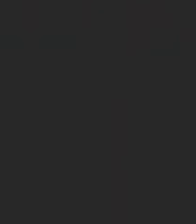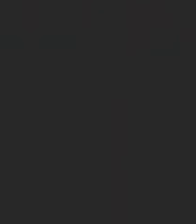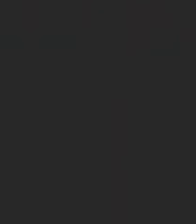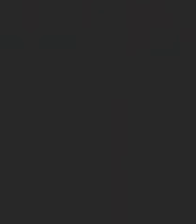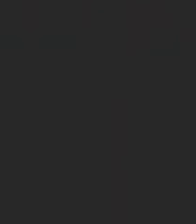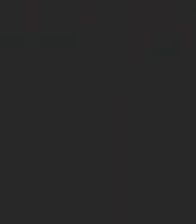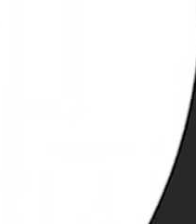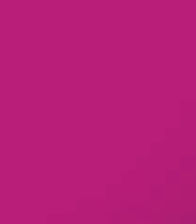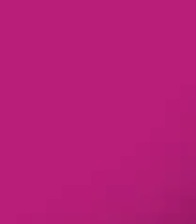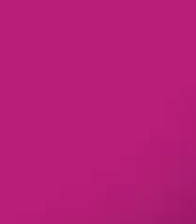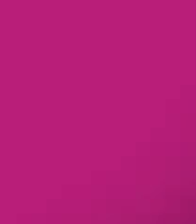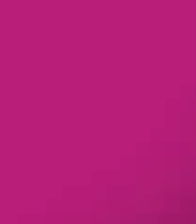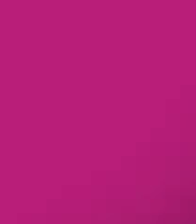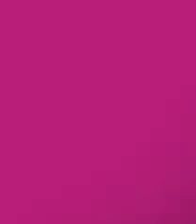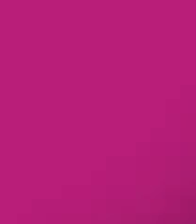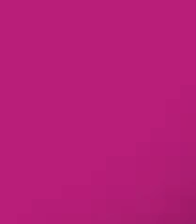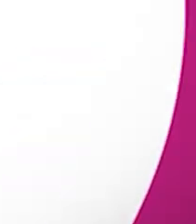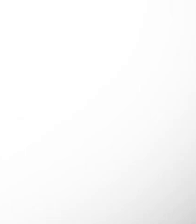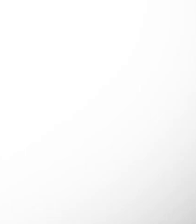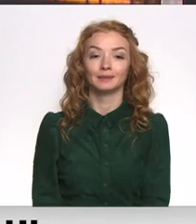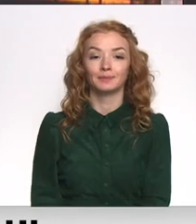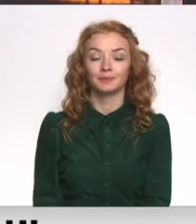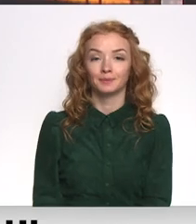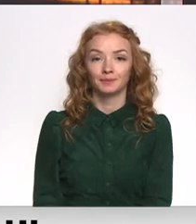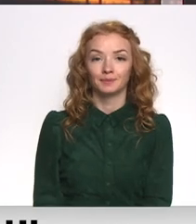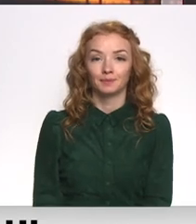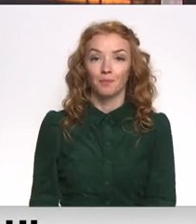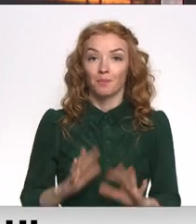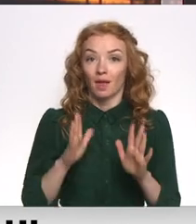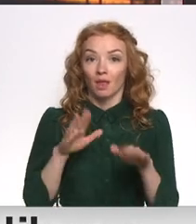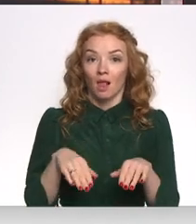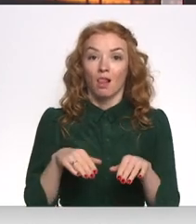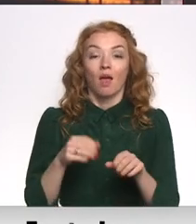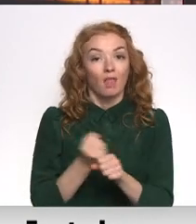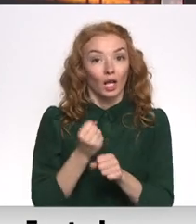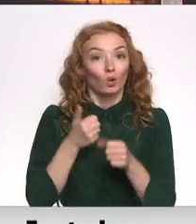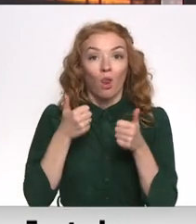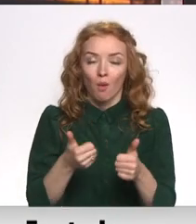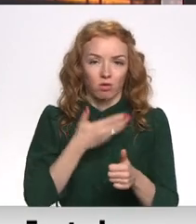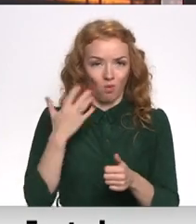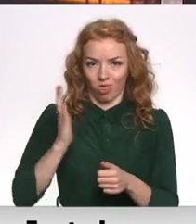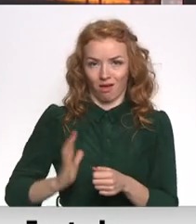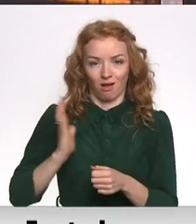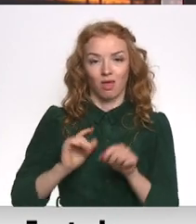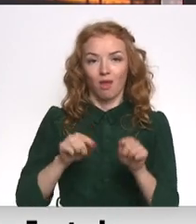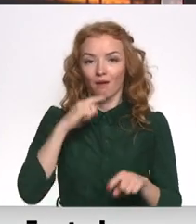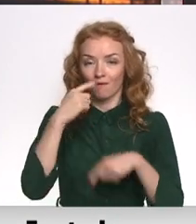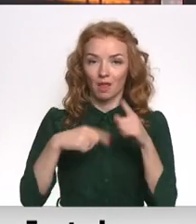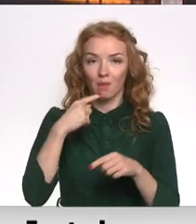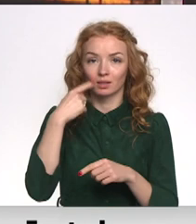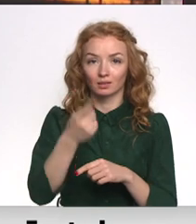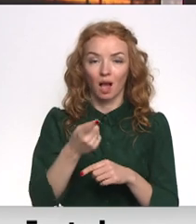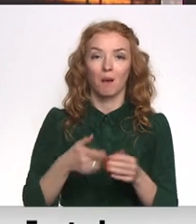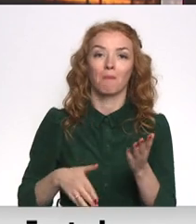Re, viss ēters ir te! Bet, lai darītu labu, nav jāgaida, to vienmēr uzsvēruši labdarības